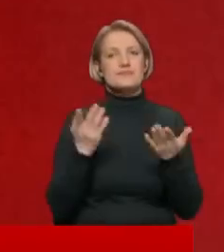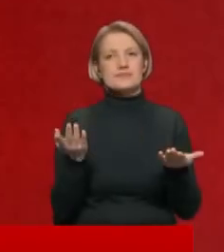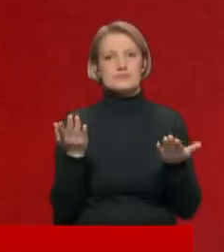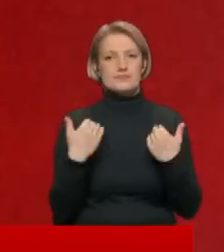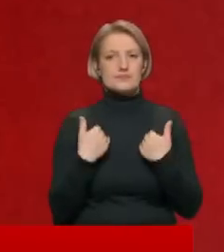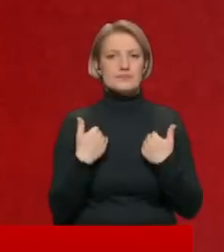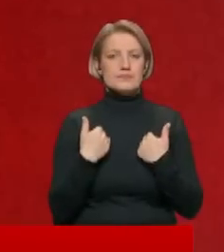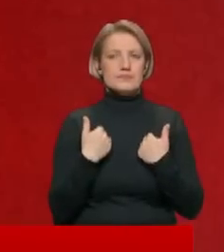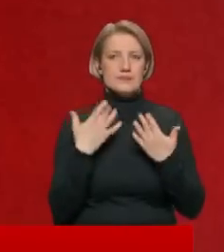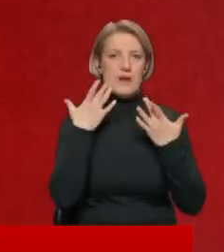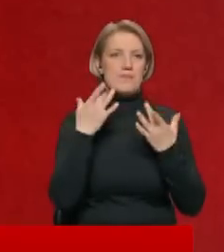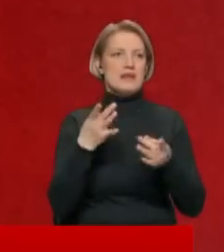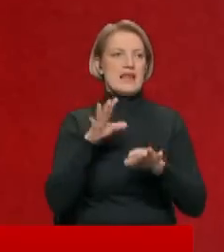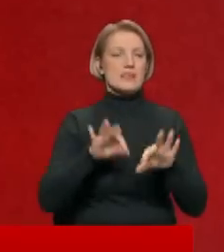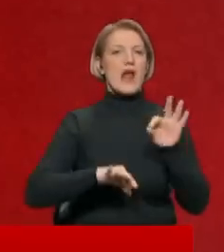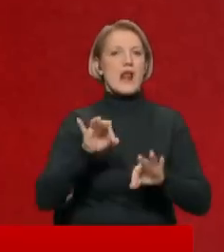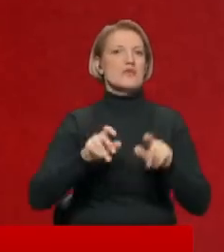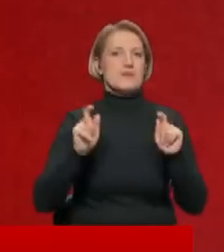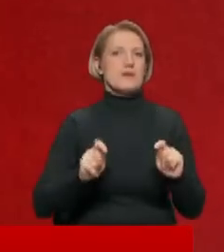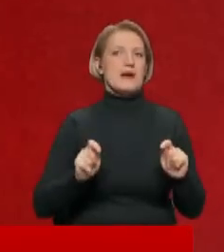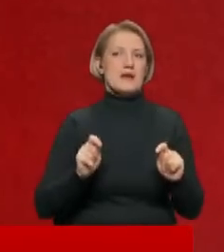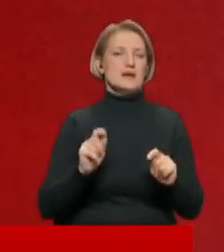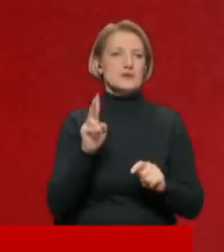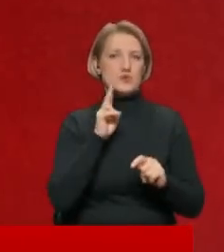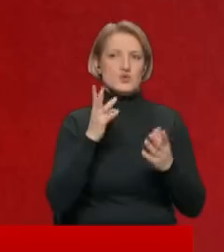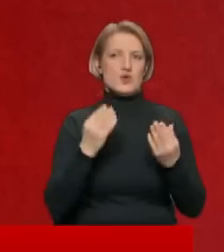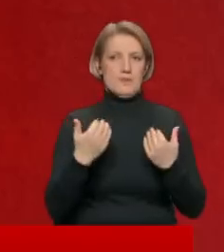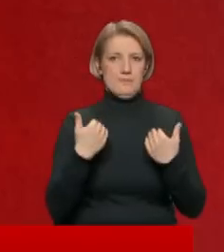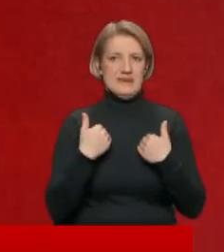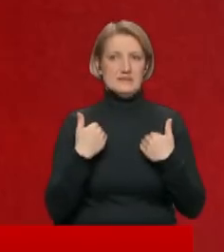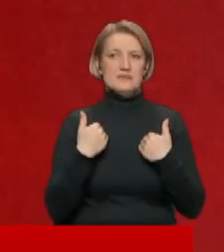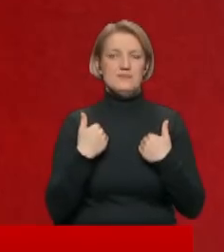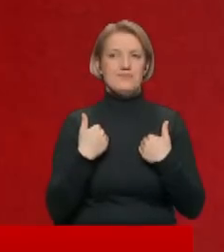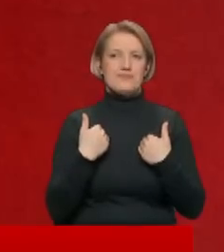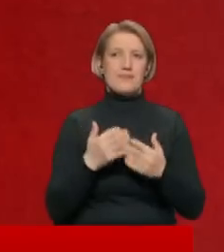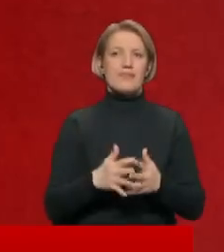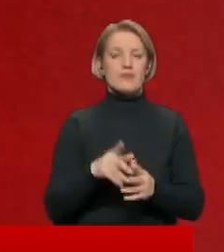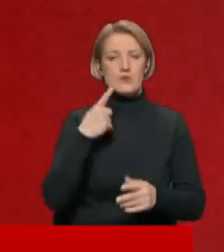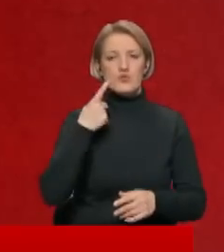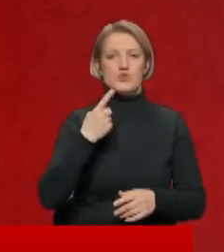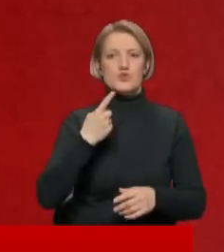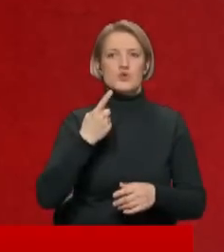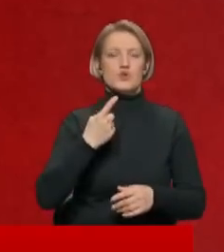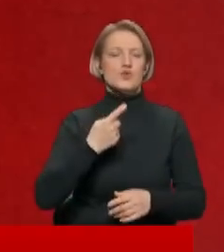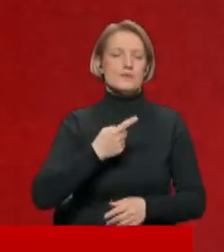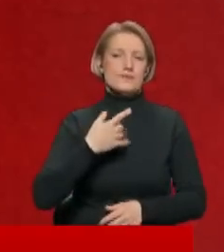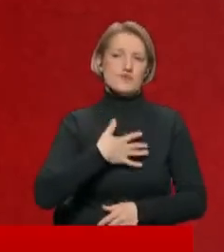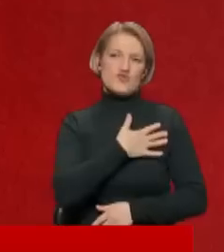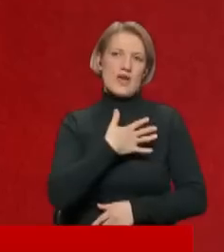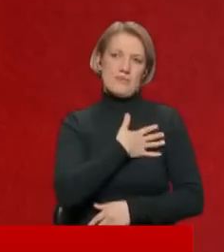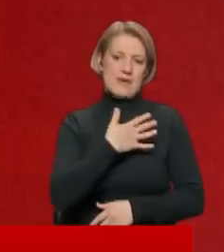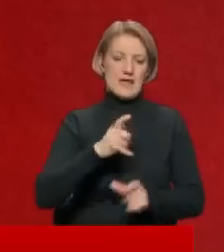biz belirli değerlendirmelerimizi yaparken netice itibariyle Biz Cumhuriyet Halk Partisi'nin genel başkanı